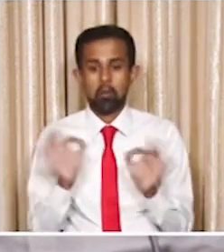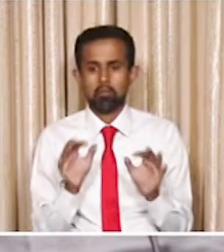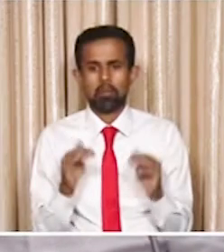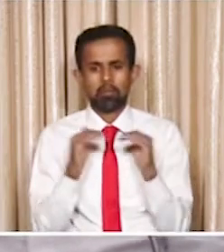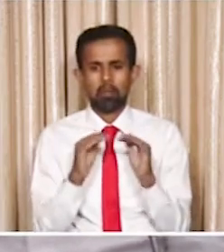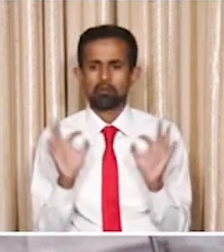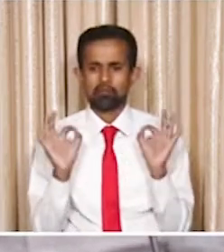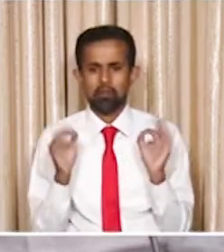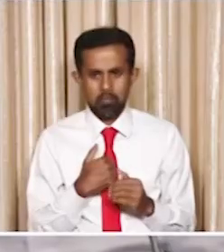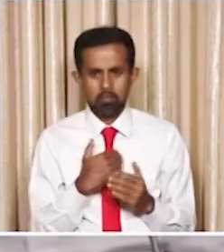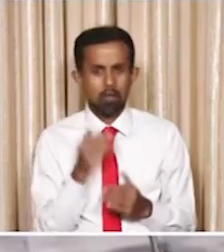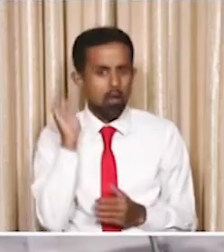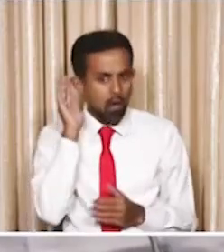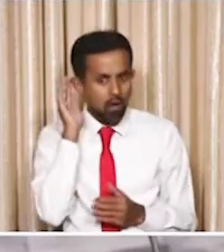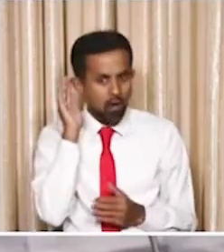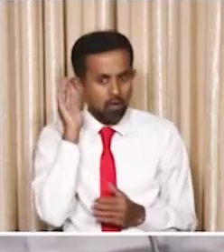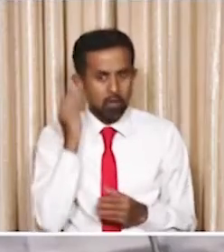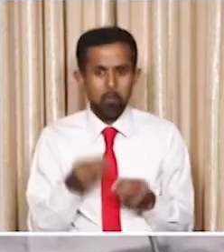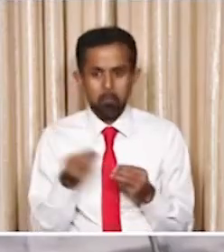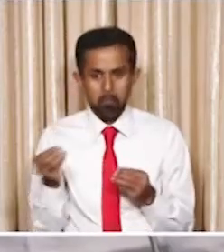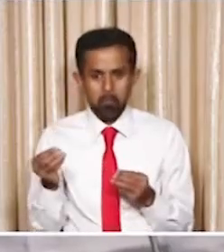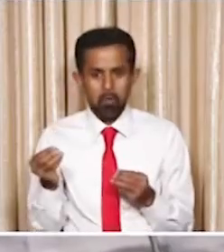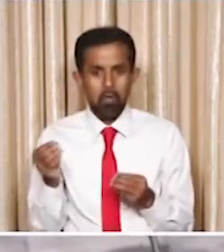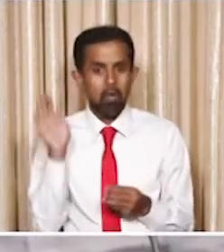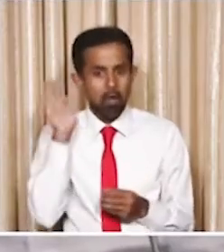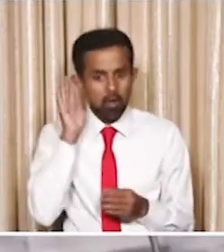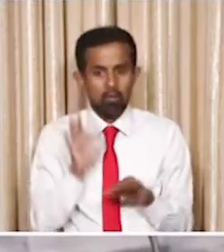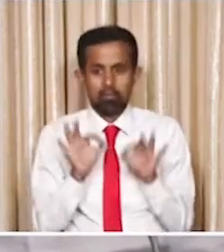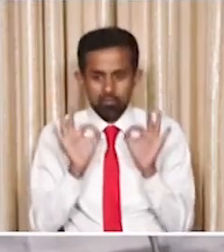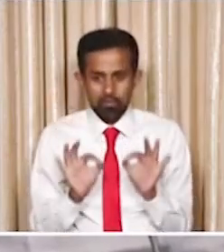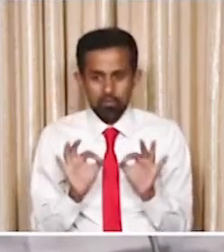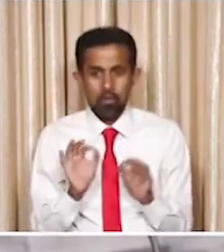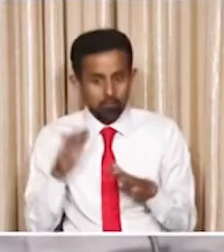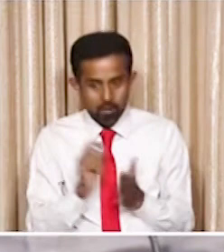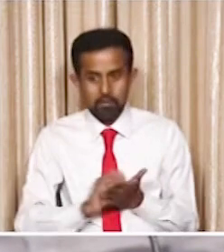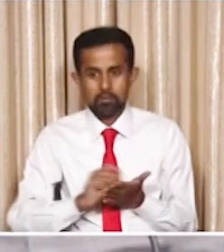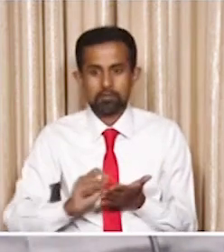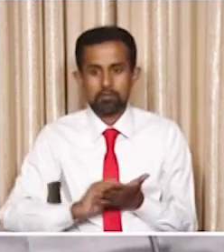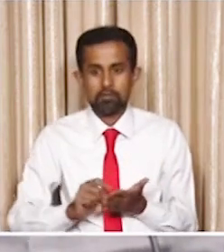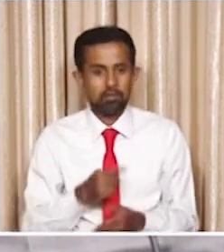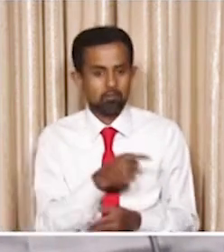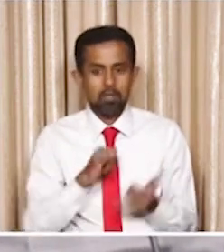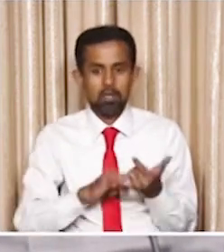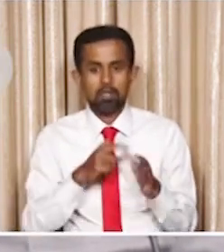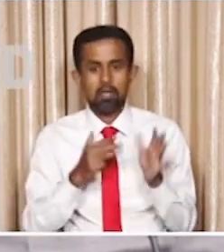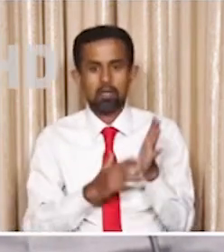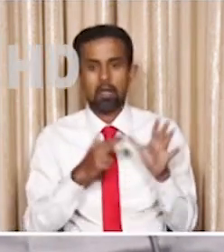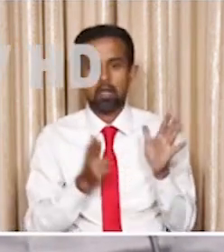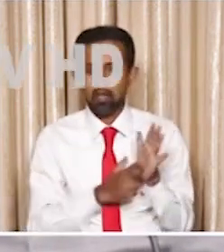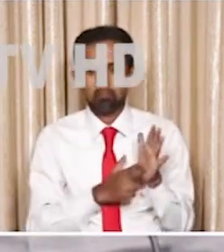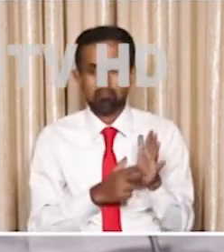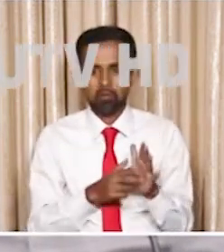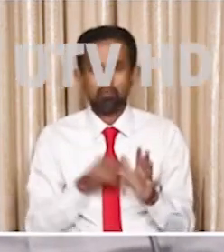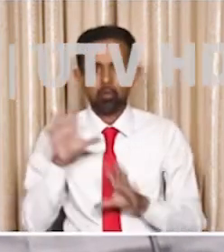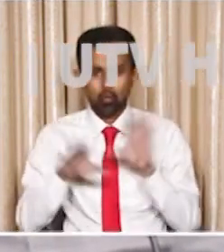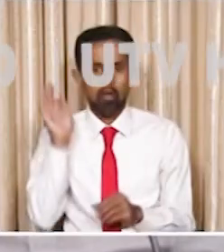සාමාන්‍ය මාධ්‍යවේදීන් අපේ ගුණත් අහලා මොකක් හරි ප්‍රවෘත්තියක් තියෙනවා ඒක ඒක ඒක නිවැරදිභාවය චෙක් කරලා තමයි ලියන්නේ හැබැයි මේ සමන් ගම්මගේ කියන මාධ්‍යවේදියා ගැන අපිට ගොඩක්